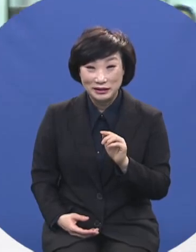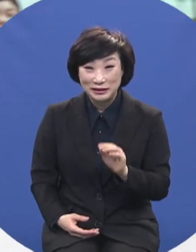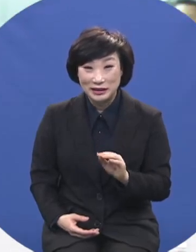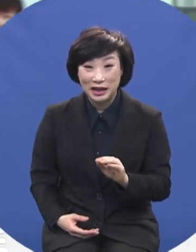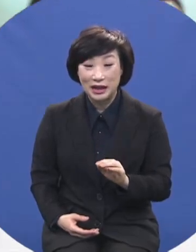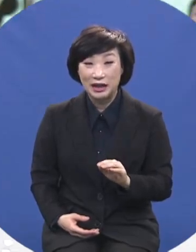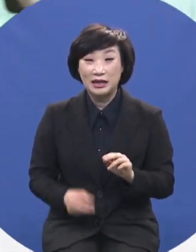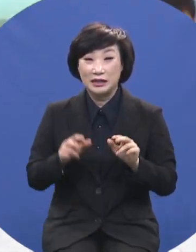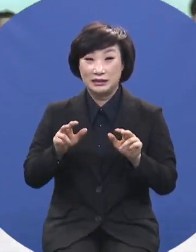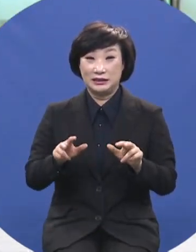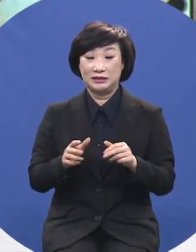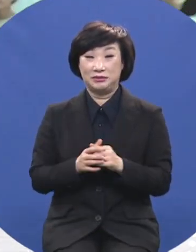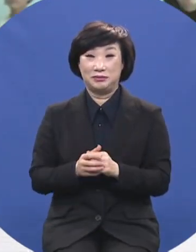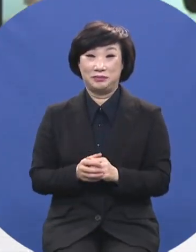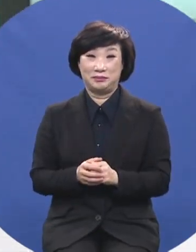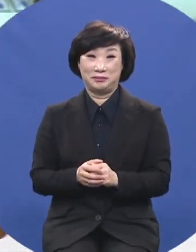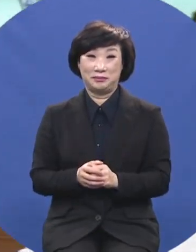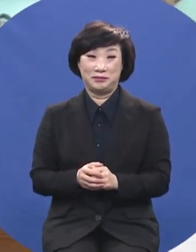지금